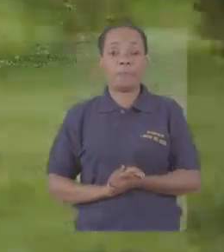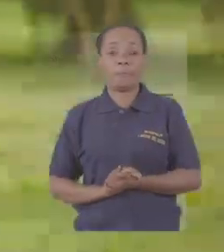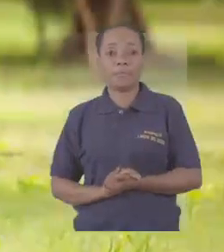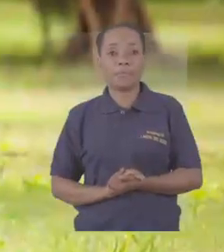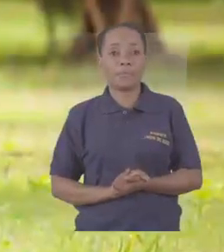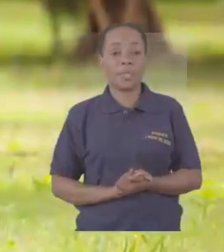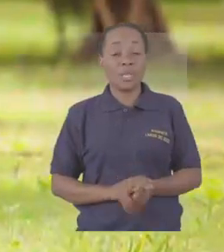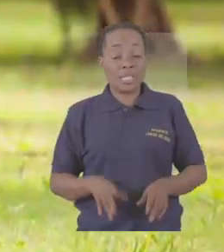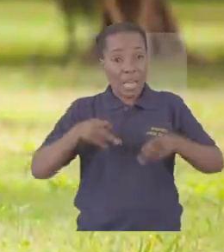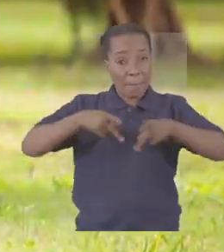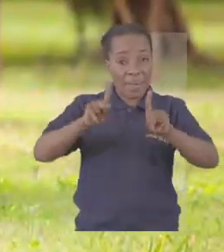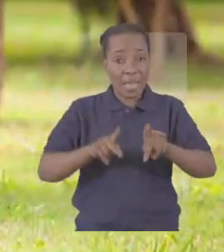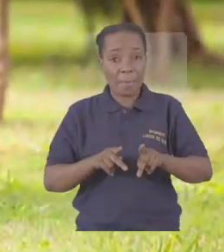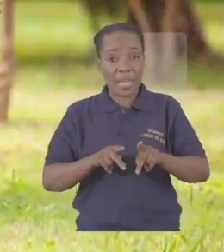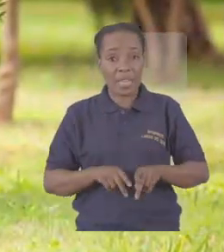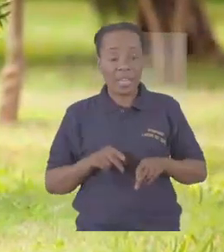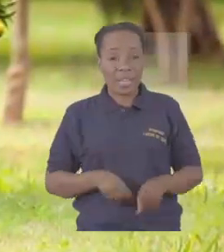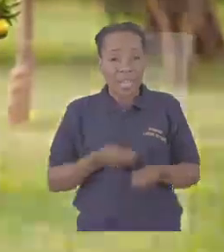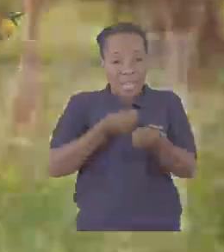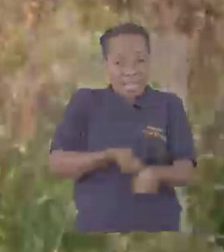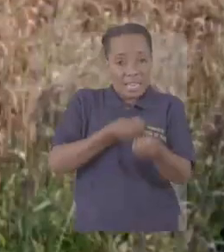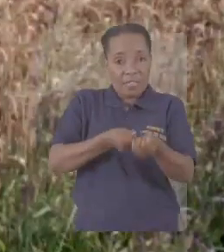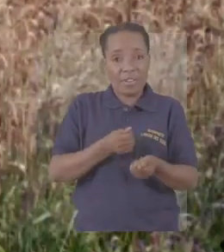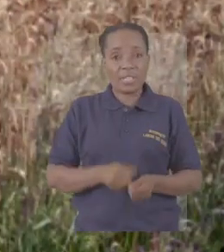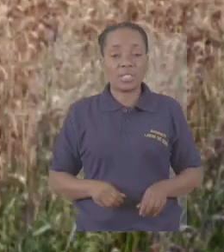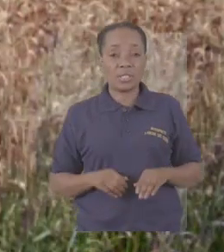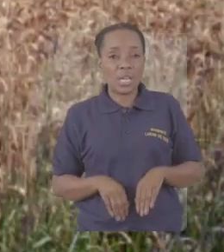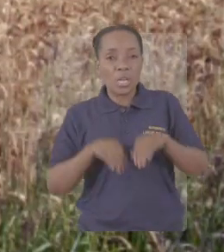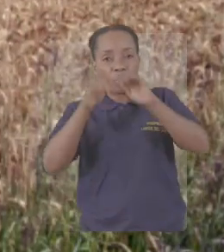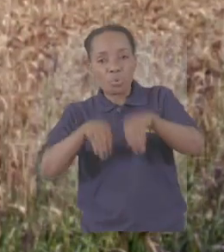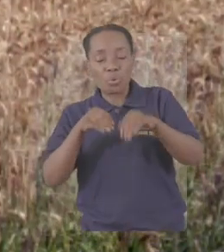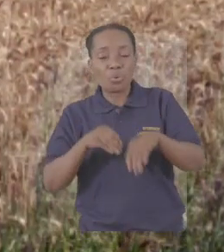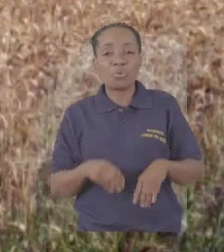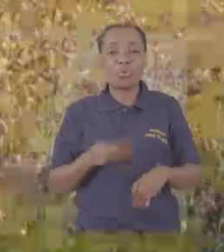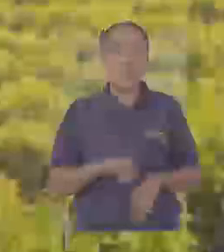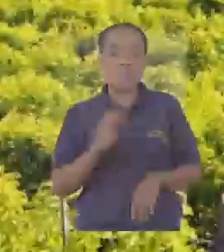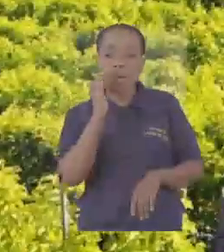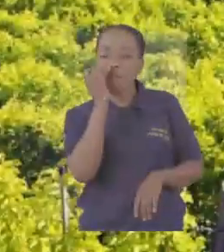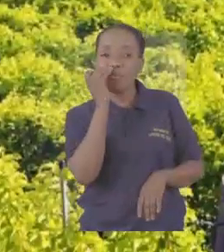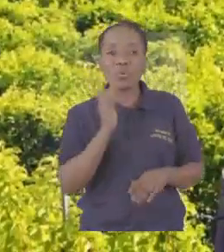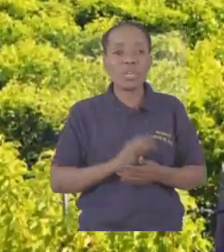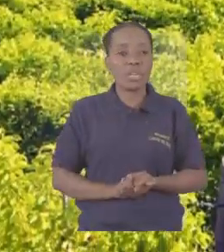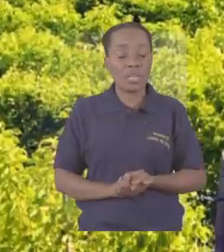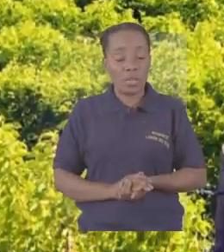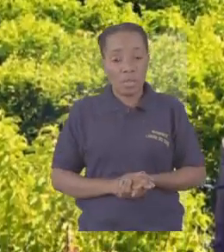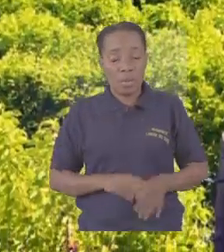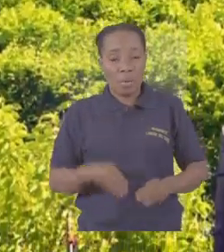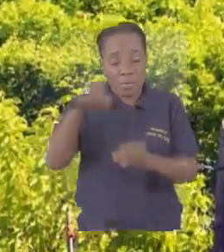et de cultures de fruits, agrumes, céréales, betteraves à sucre et vignes.